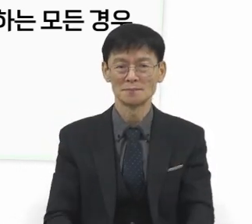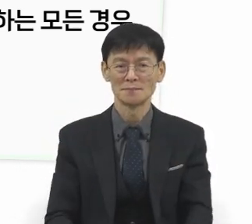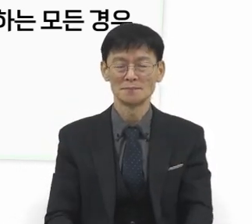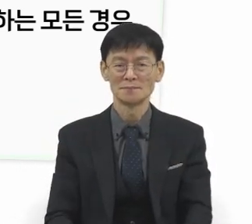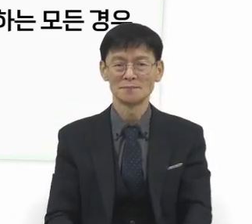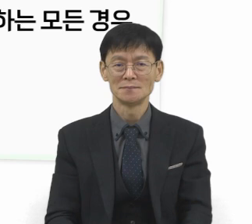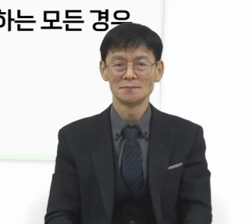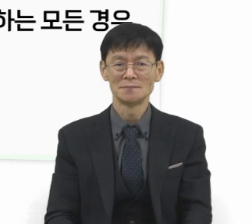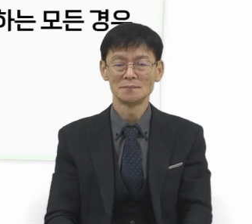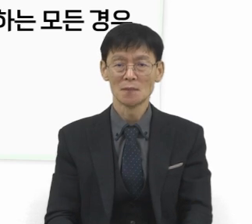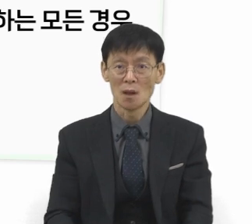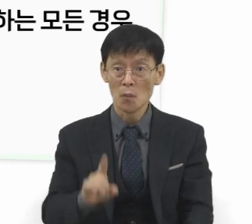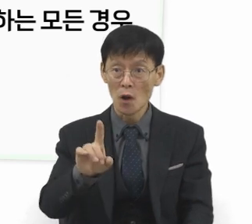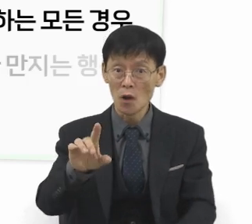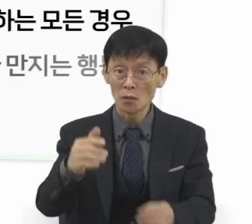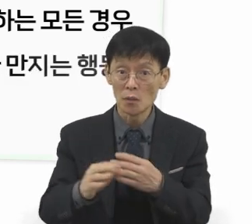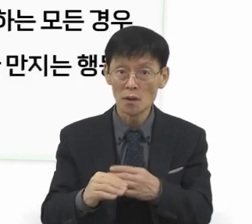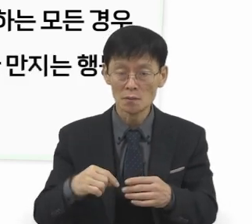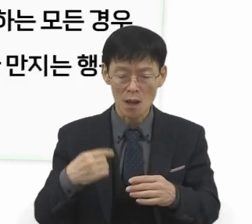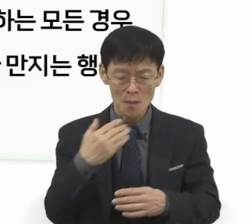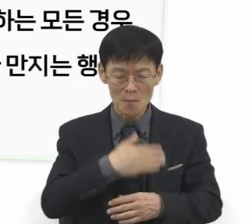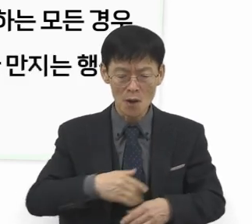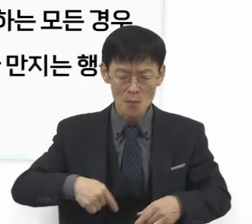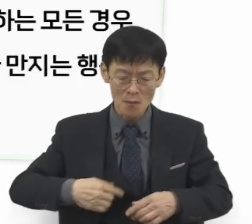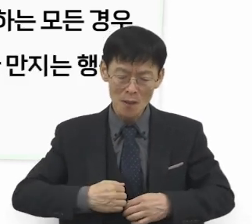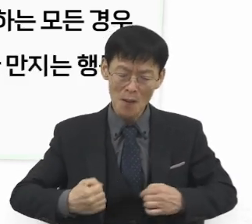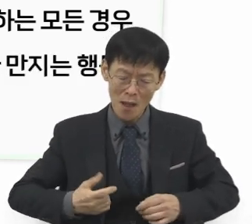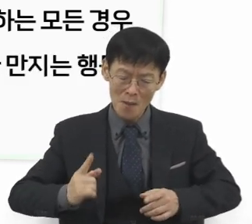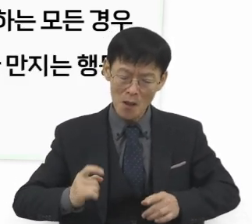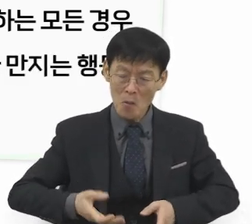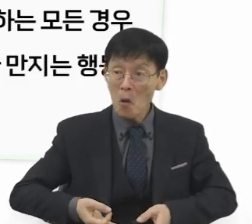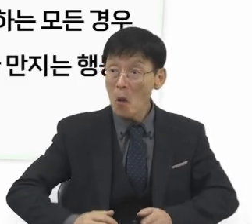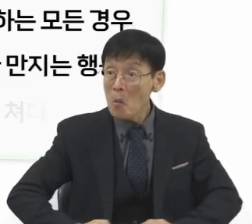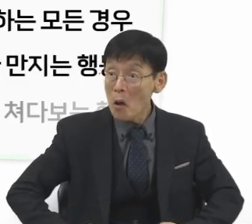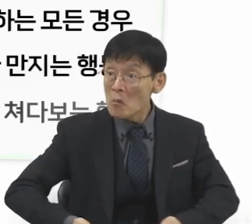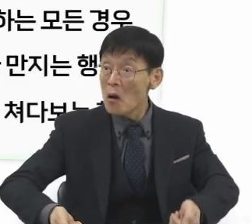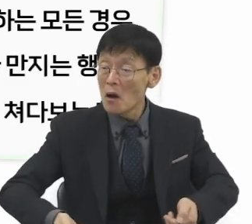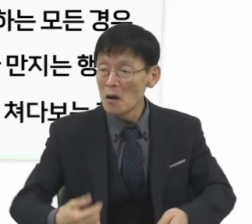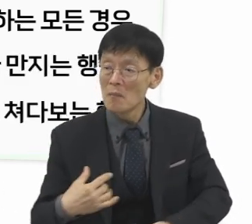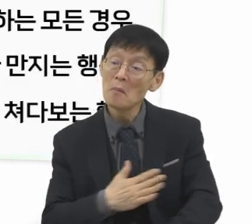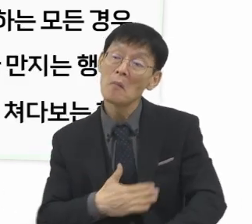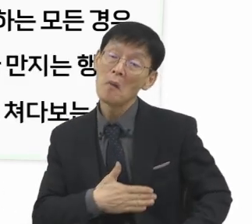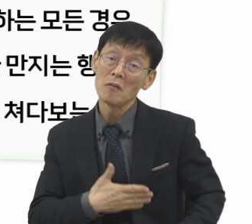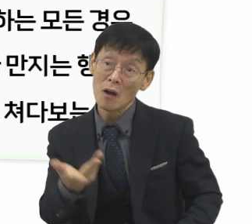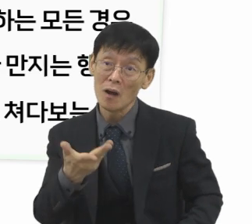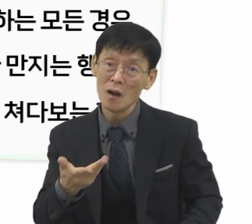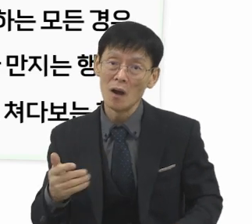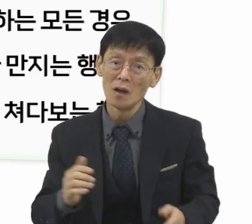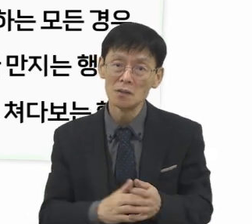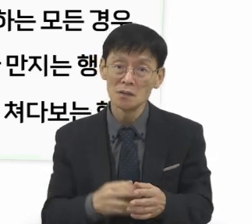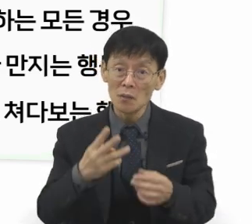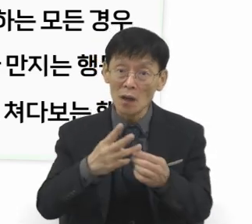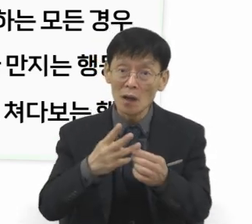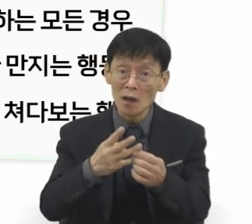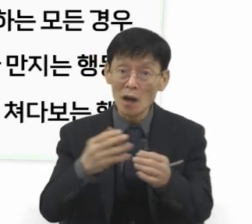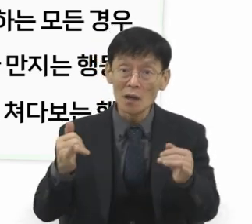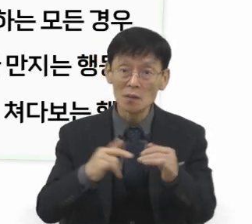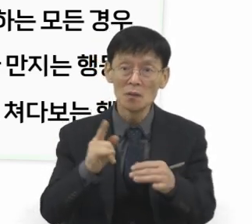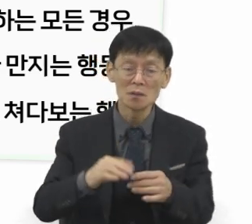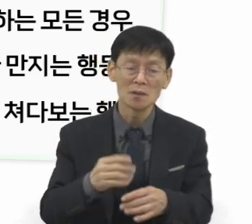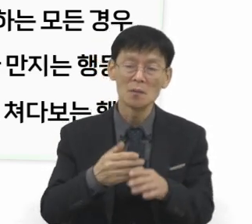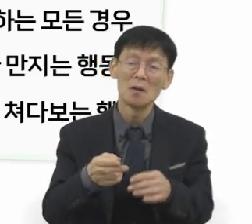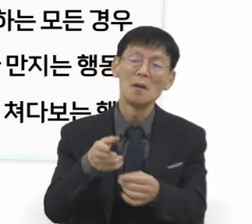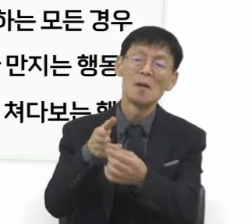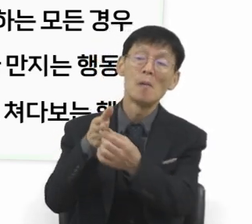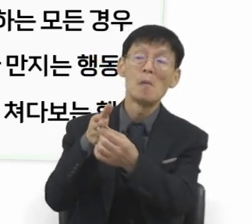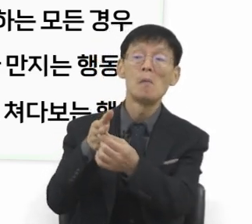포함됩니다. 또한 자기 몸의 특정 부위를 일부러 보여주거나 만지기도 하고 세 번째 사례처럼